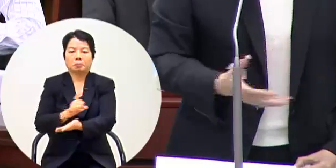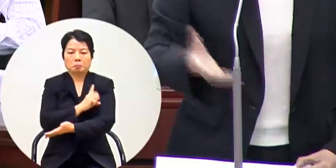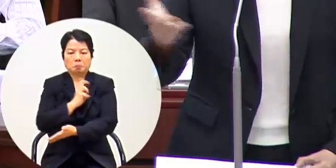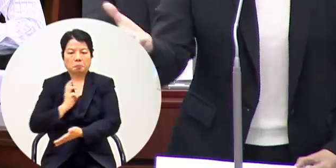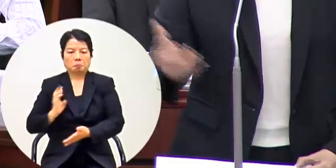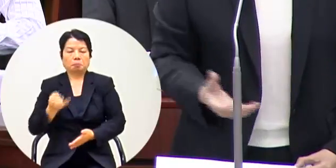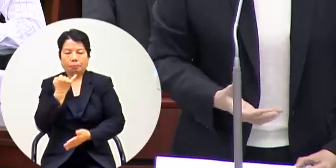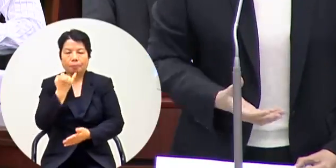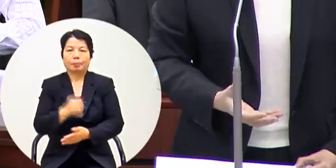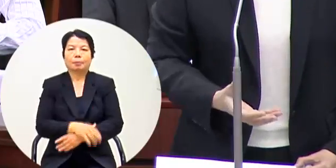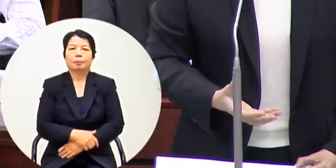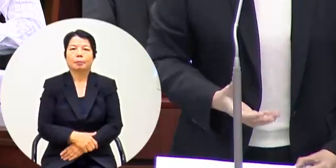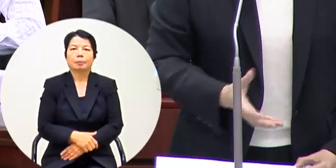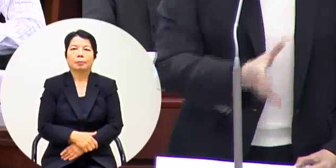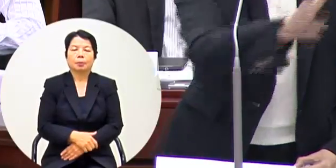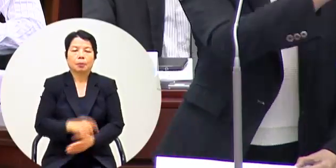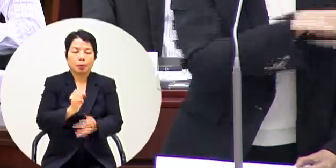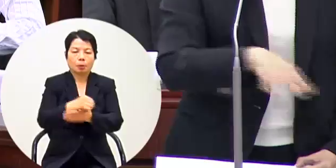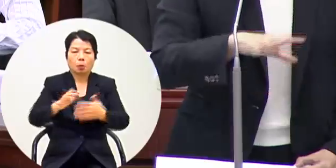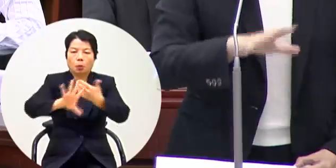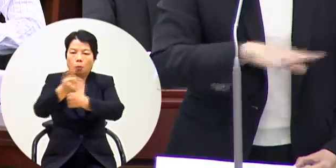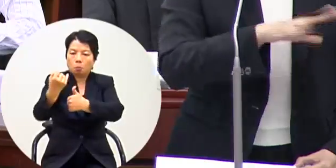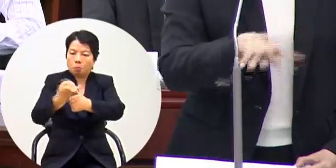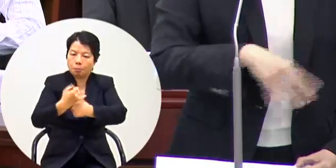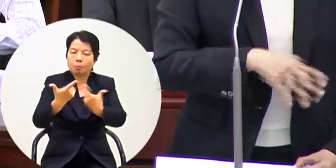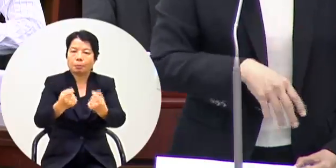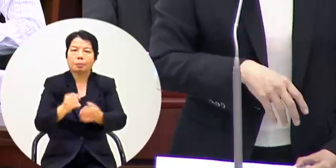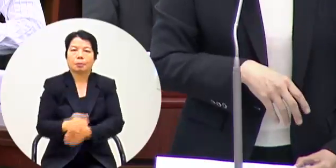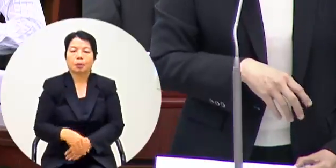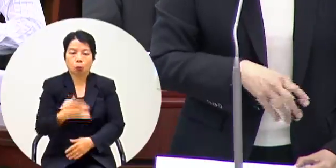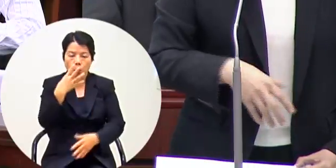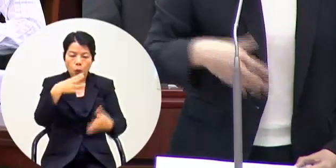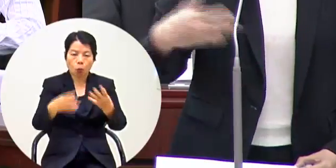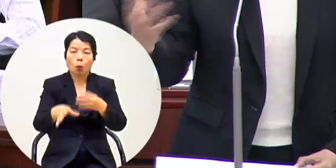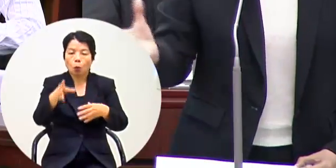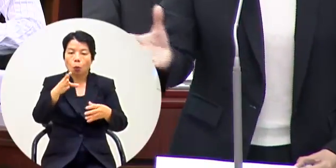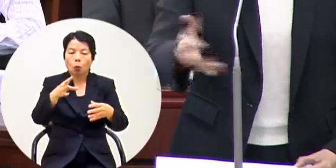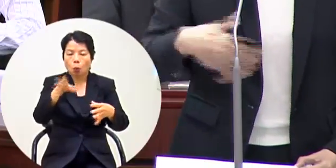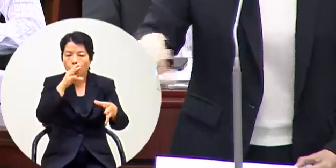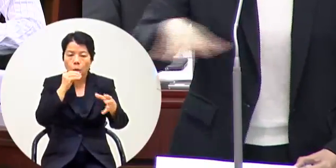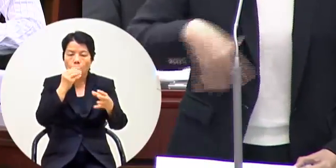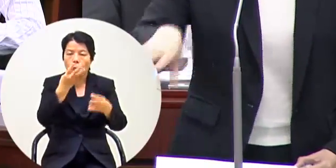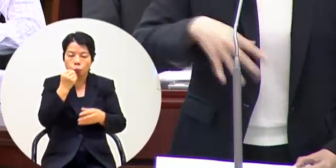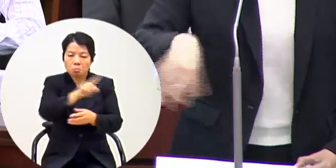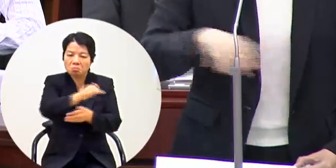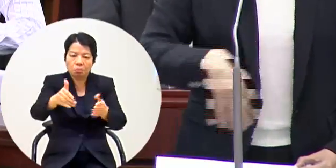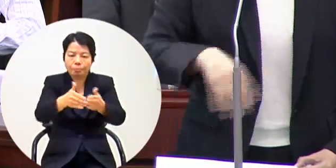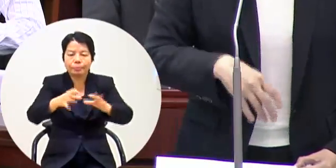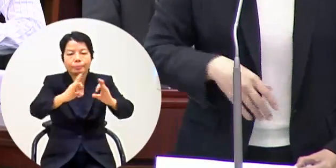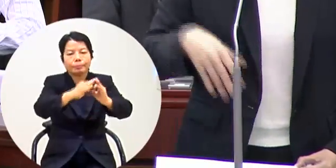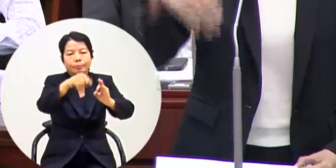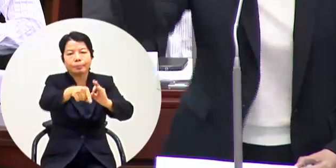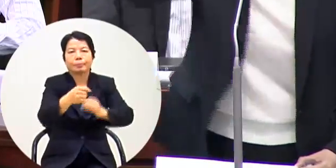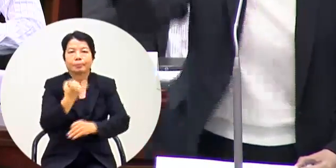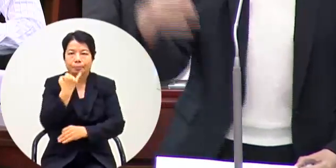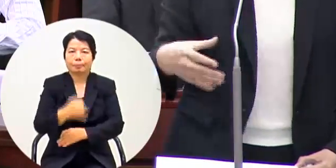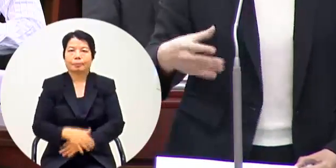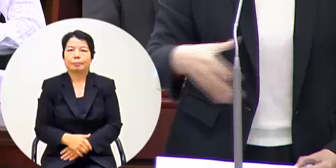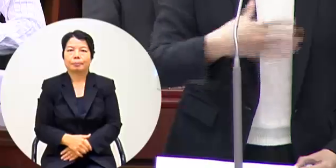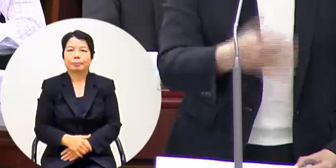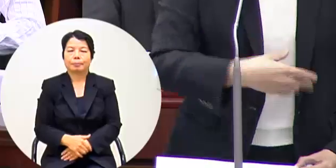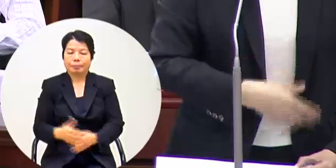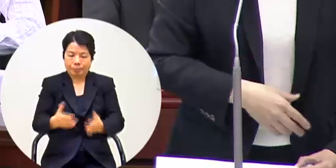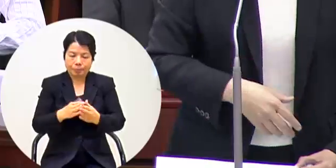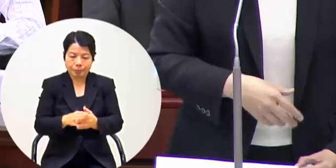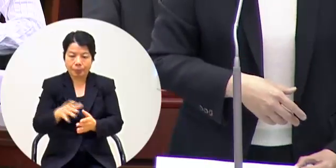住民或是甚至食物银行，我们都可以活用社区的这些点，那让大家在就近的场地里面不用跑太